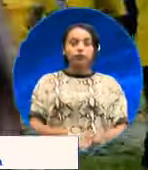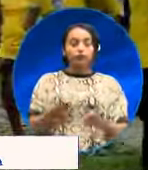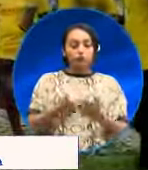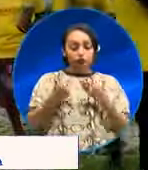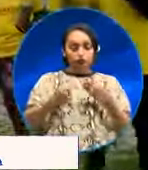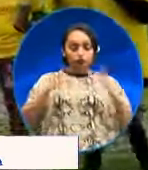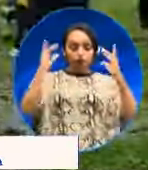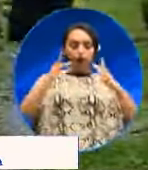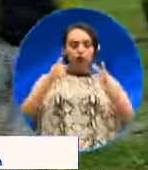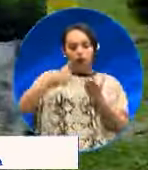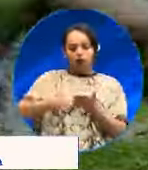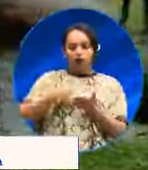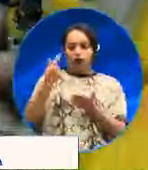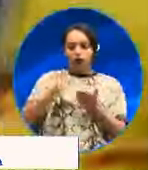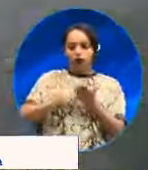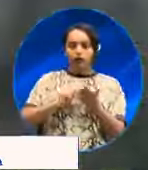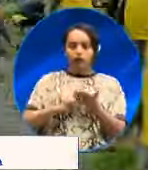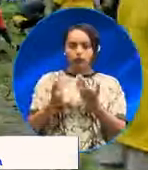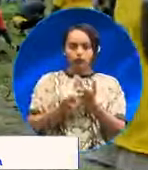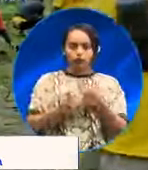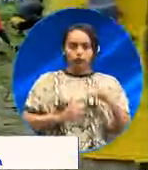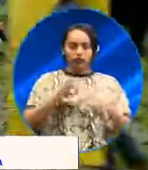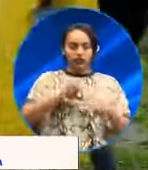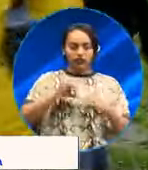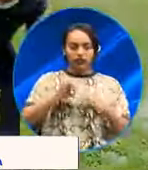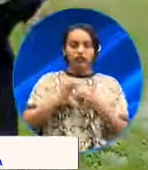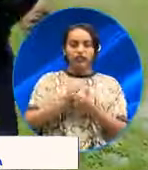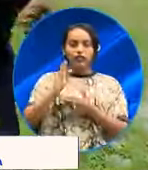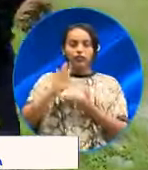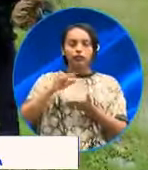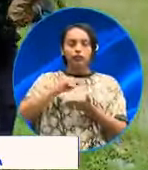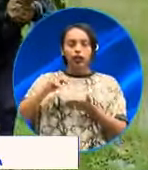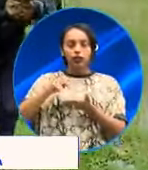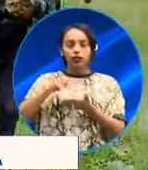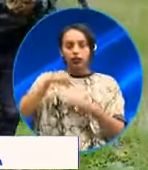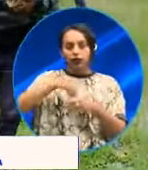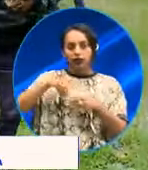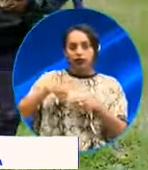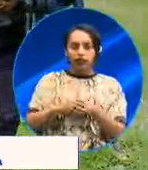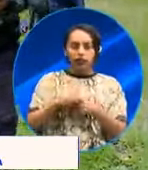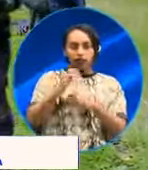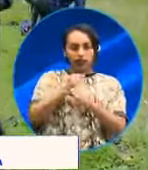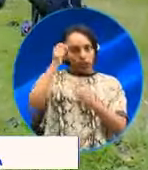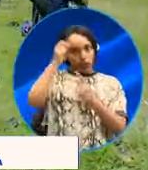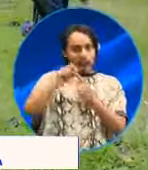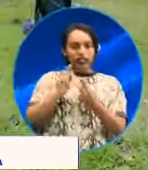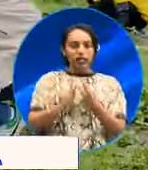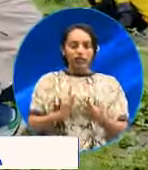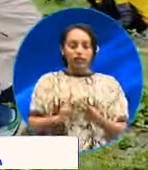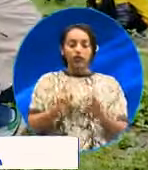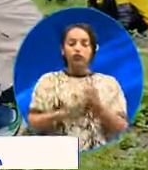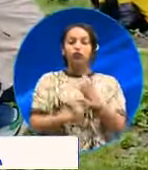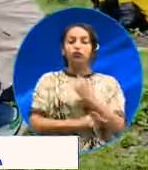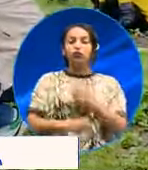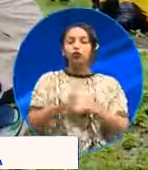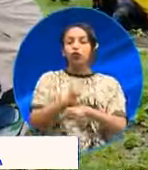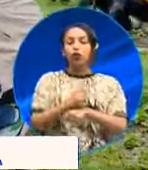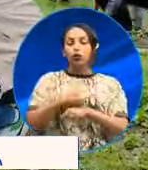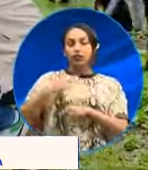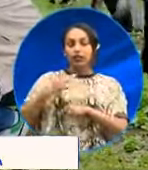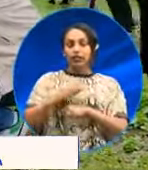በዚሁ የክረምት አረንጓዴ አሻራ መርሃ ግብር በአዲስ አበባ 7.5 ሚሊዮን ችግኞችን ለመትከል የተያዘን ዕቅድ ለማሳካት ድርጅቶች፣